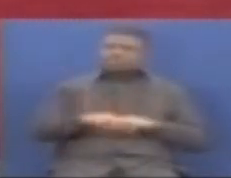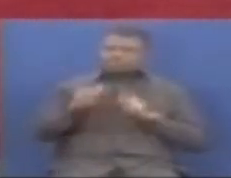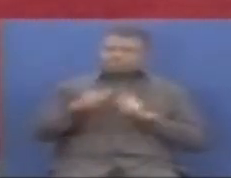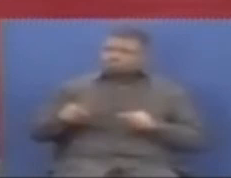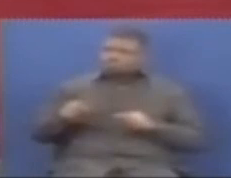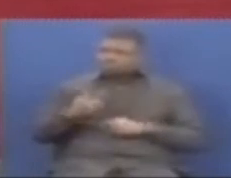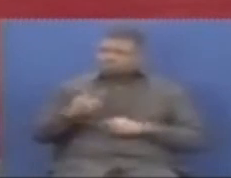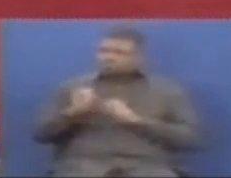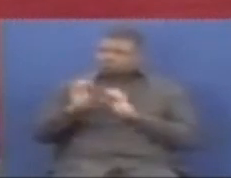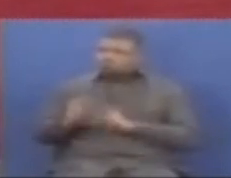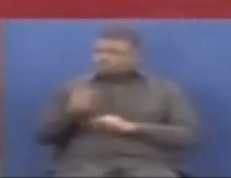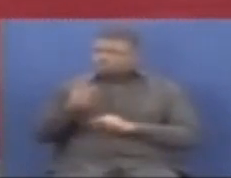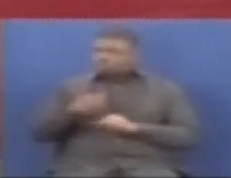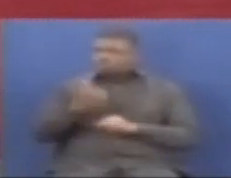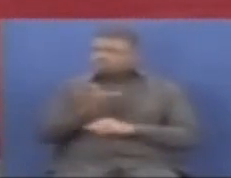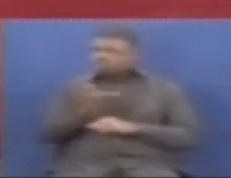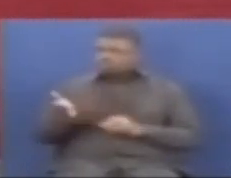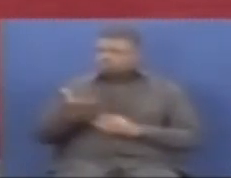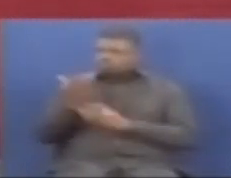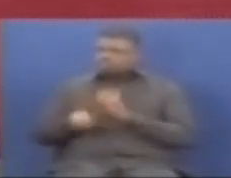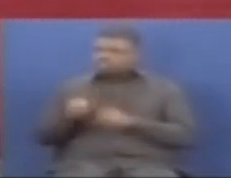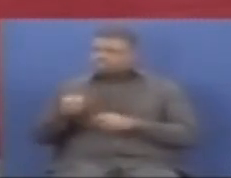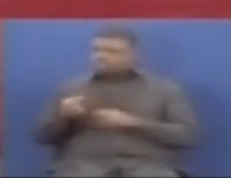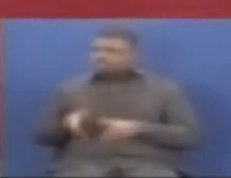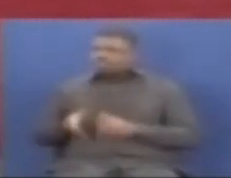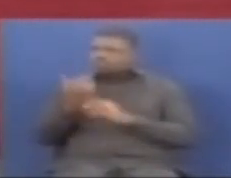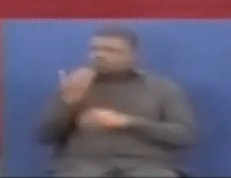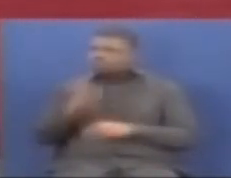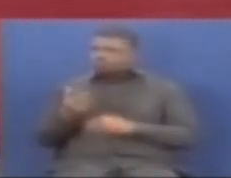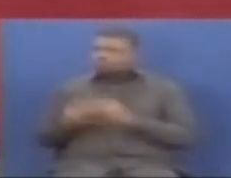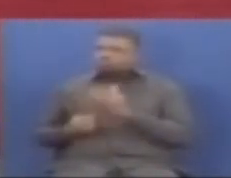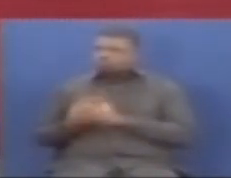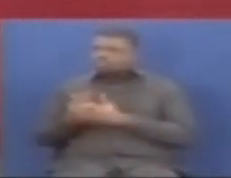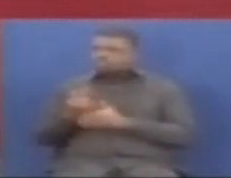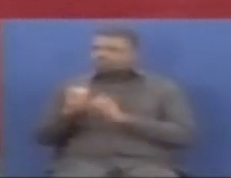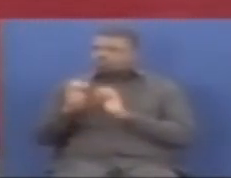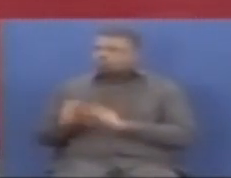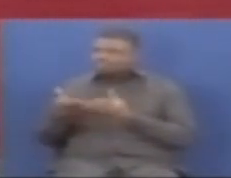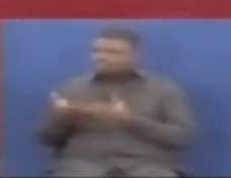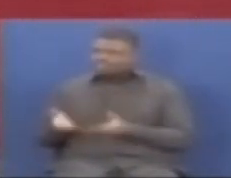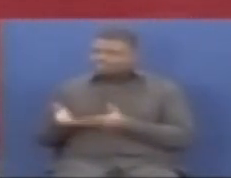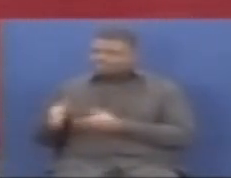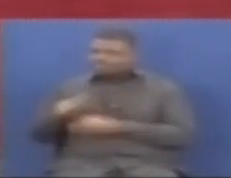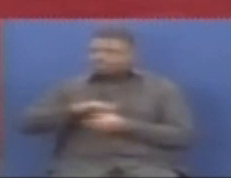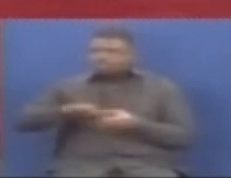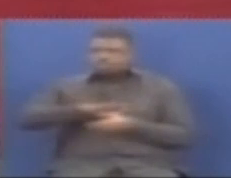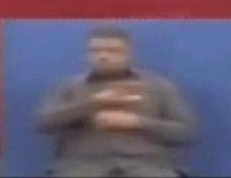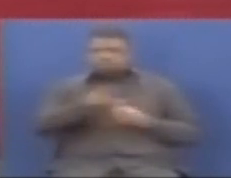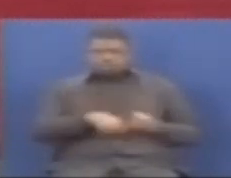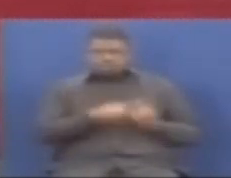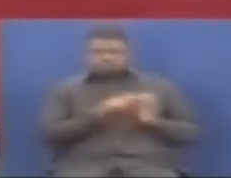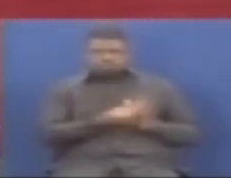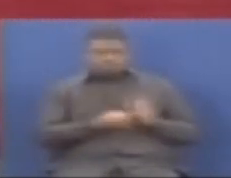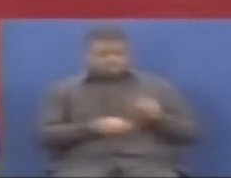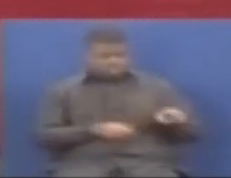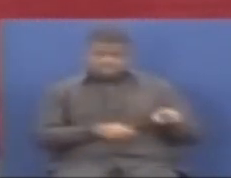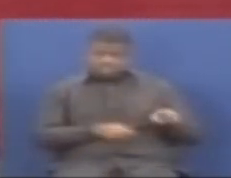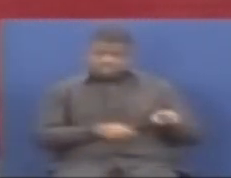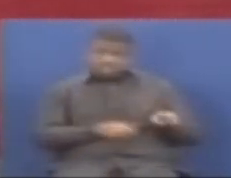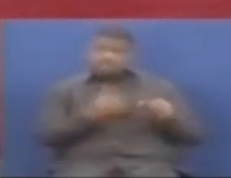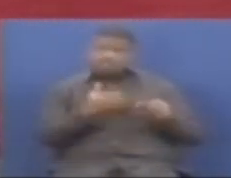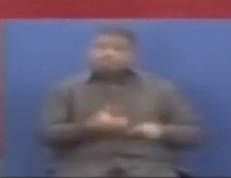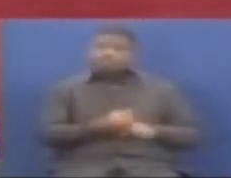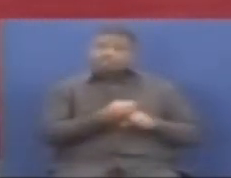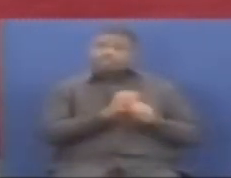kwenda Sibiti, tunakwenda kuungana na hiyo barabara uliyotaja mheshimiwa mbunge. Zote hizi barabara tunaiangalia kwa sababu eneo la Mangola ni eneo muhimu na lina